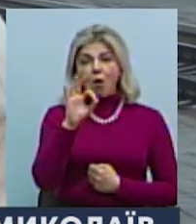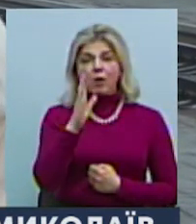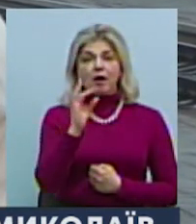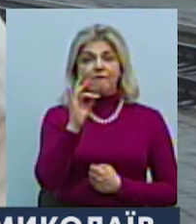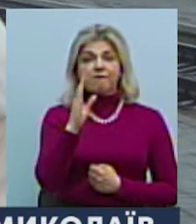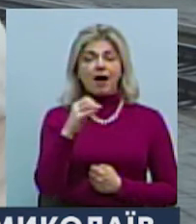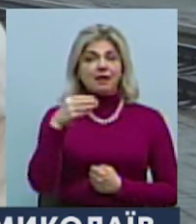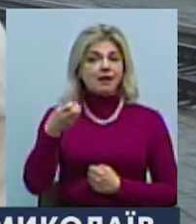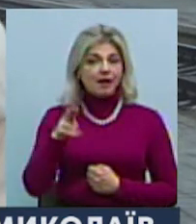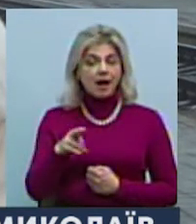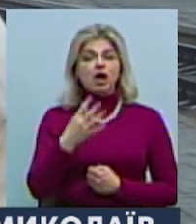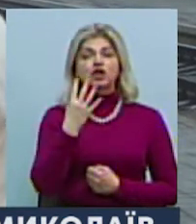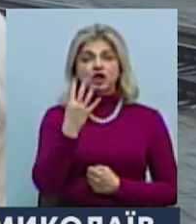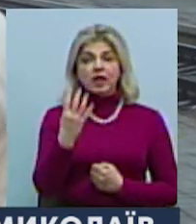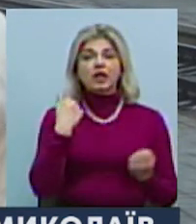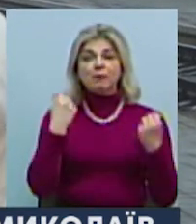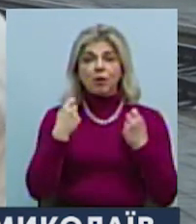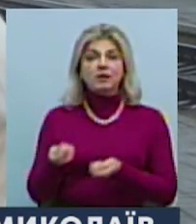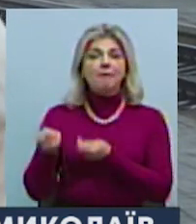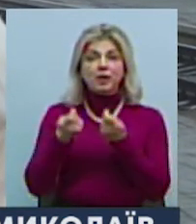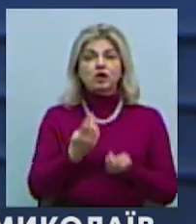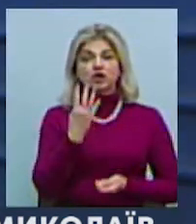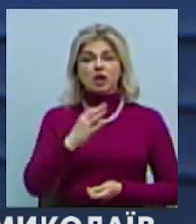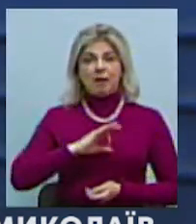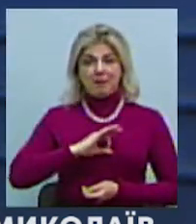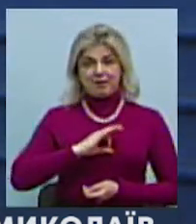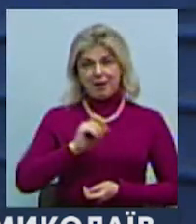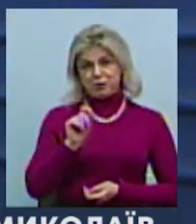Миколаївські кікбоксери везуть додому 4 медалі найвищого ґатунку.